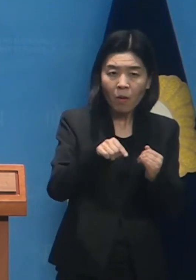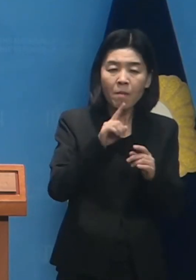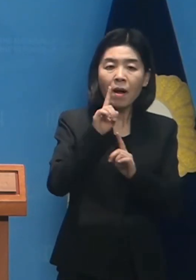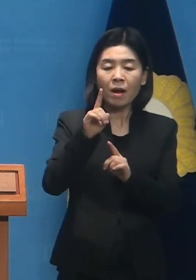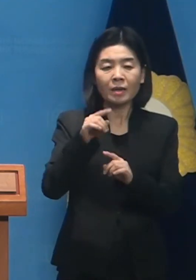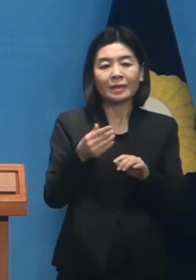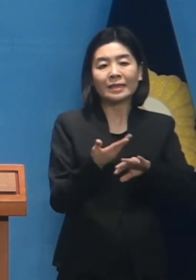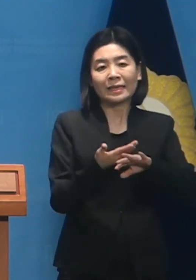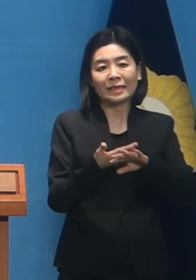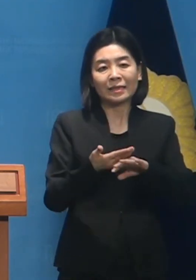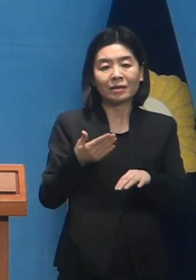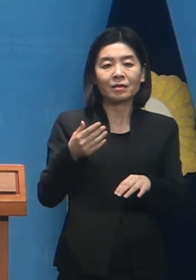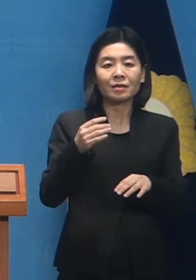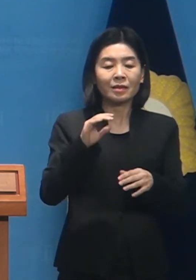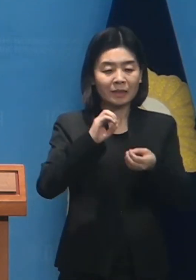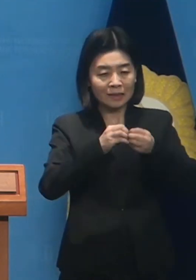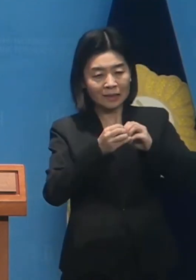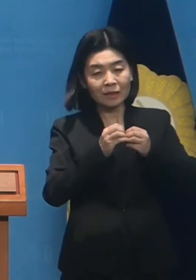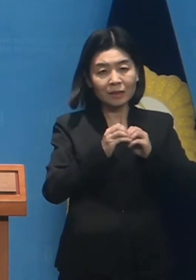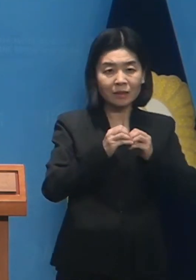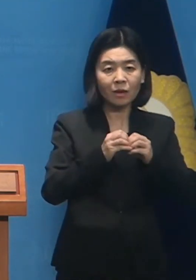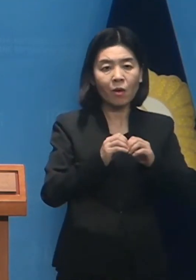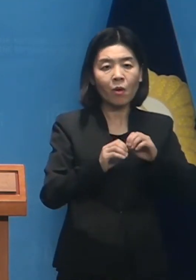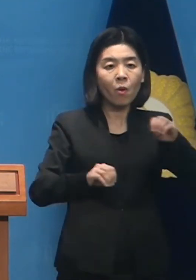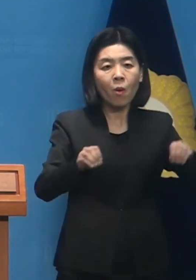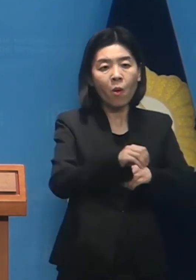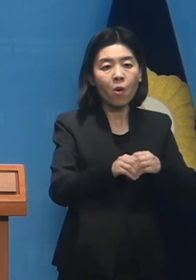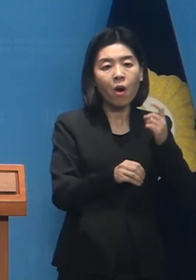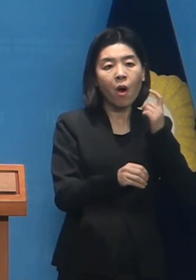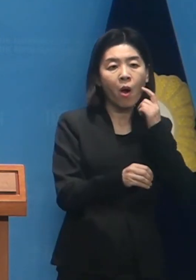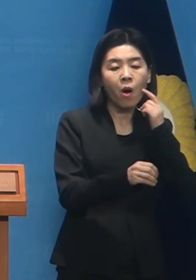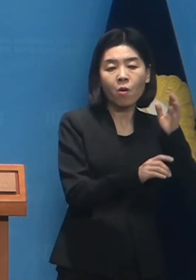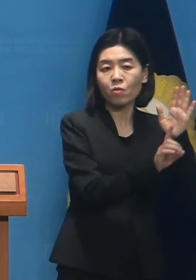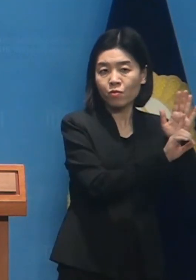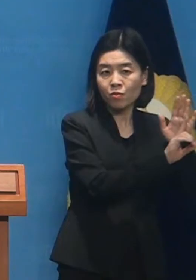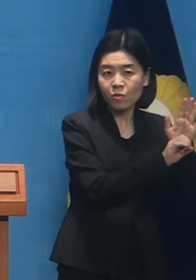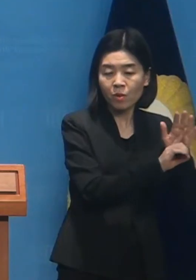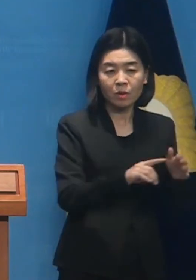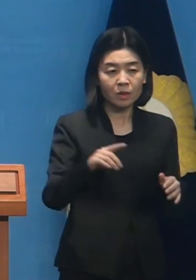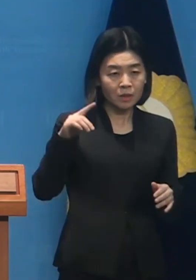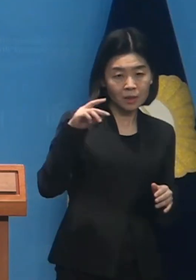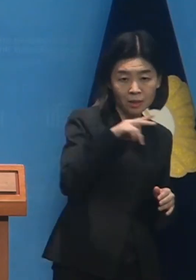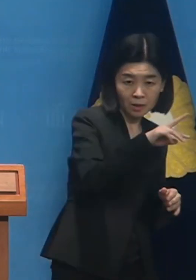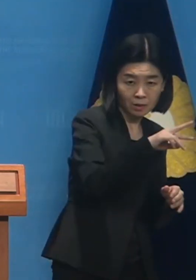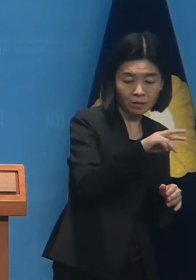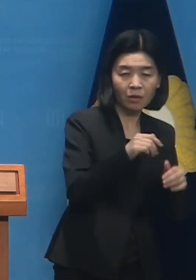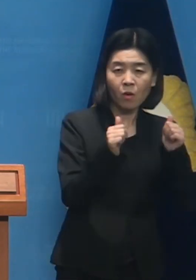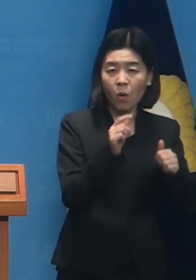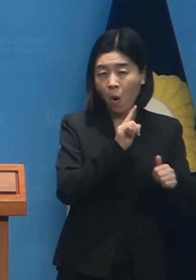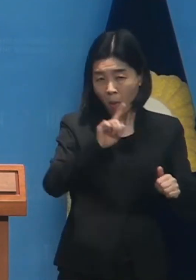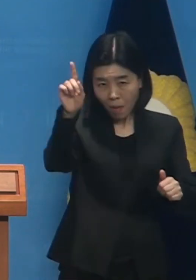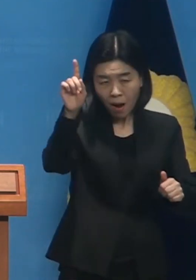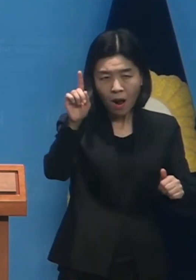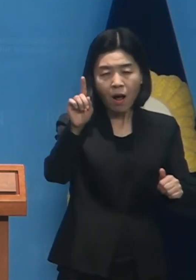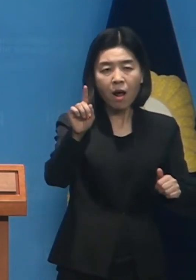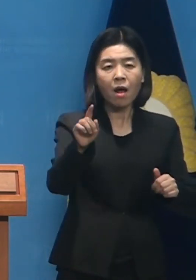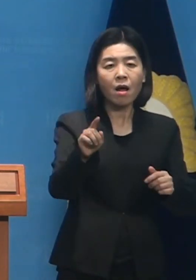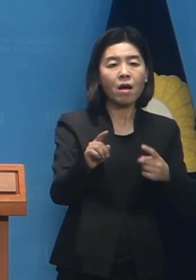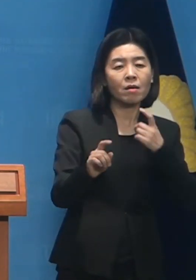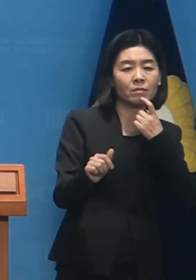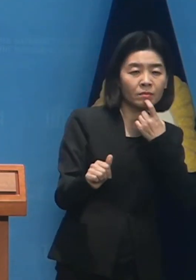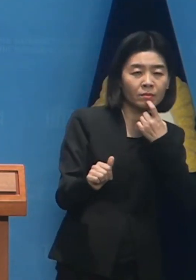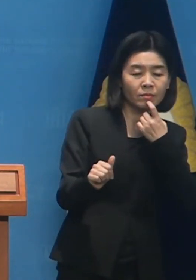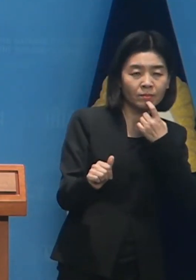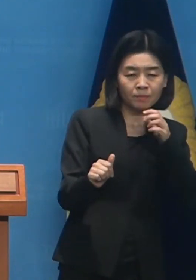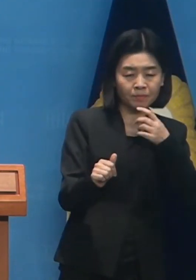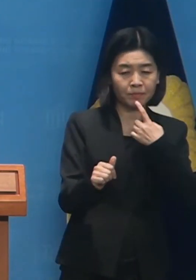창작물이라며 역으로 허위사실을 유포하고 있으며 이를 지적한 사람들을 고발하겠다고 으름장을 놓고 있습니다.